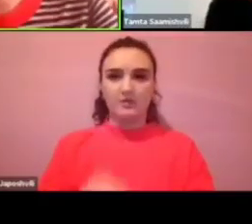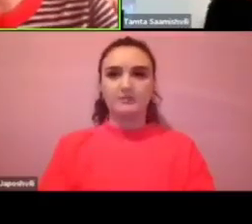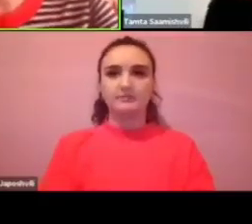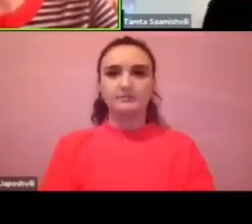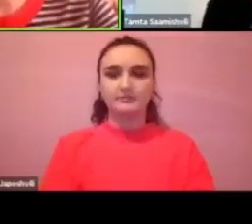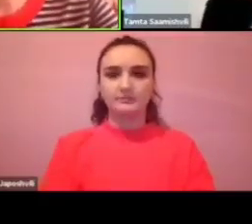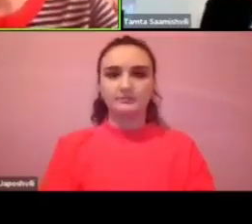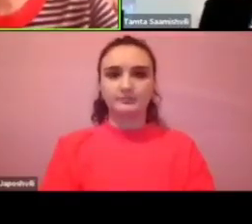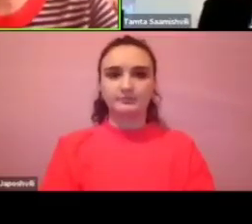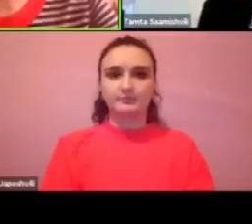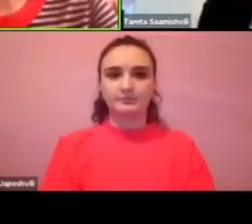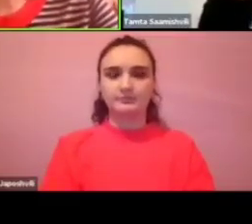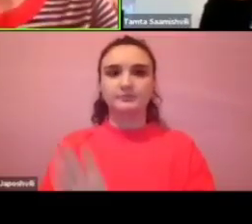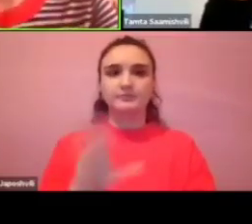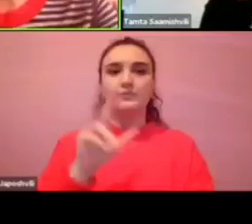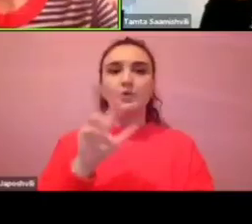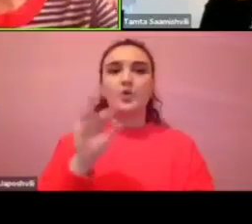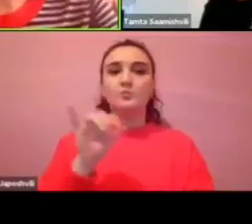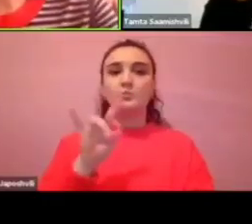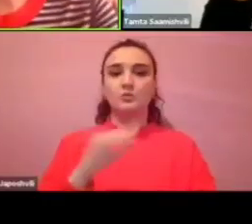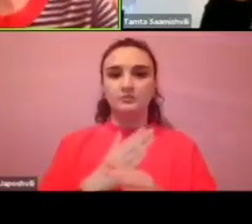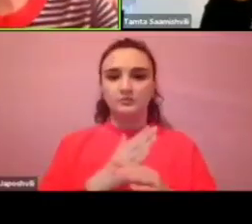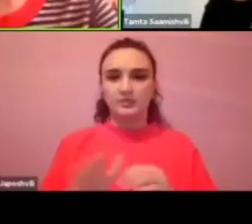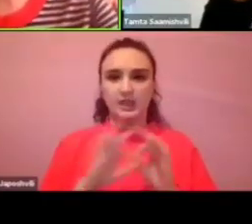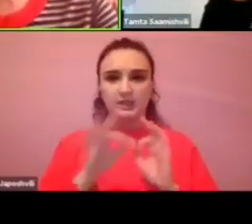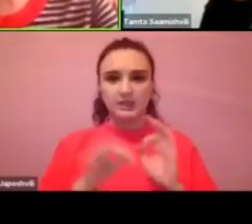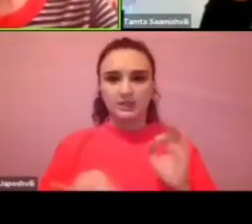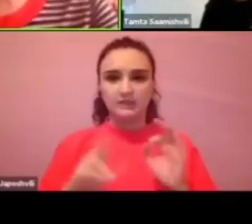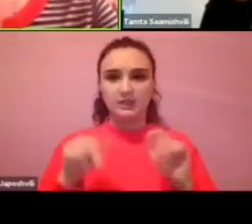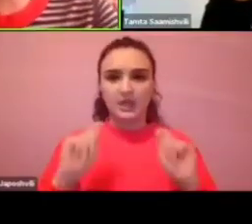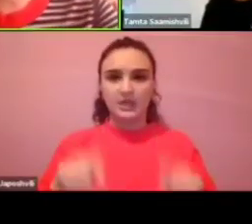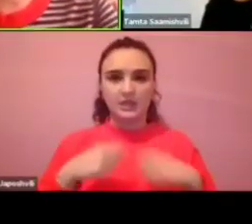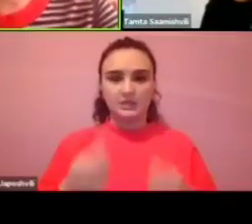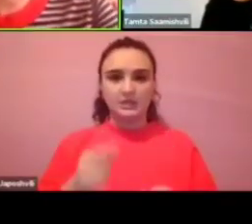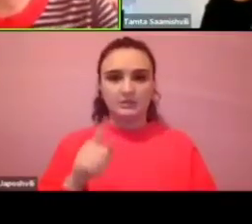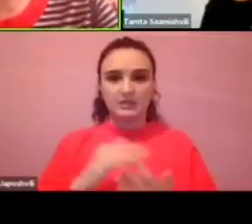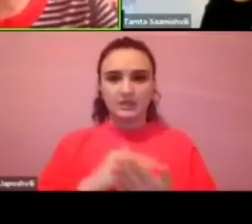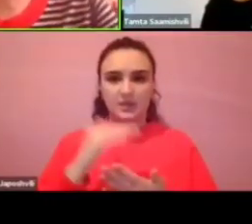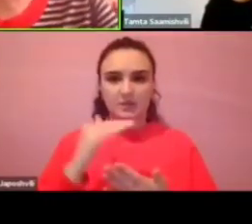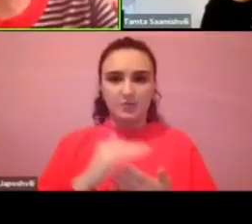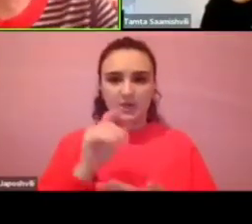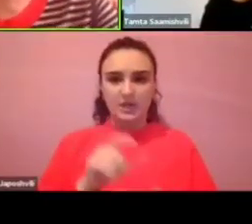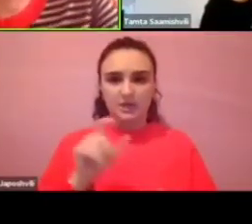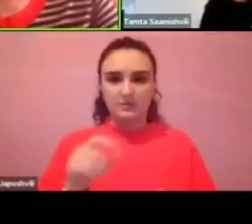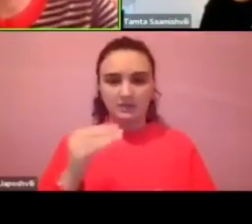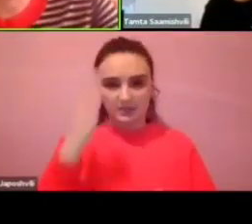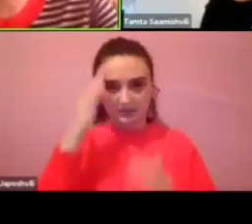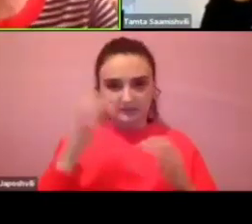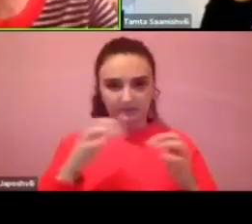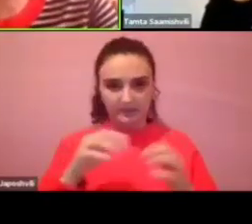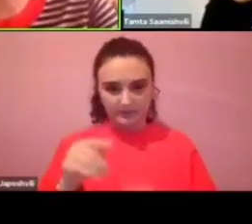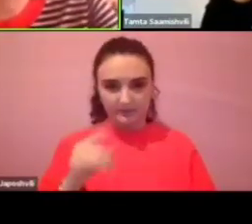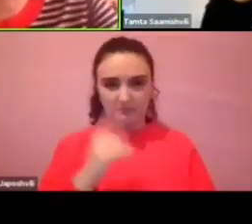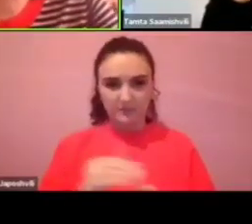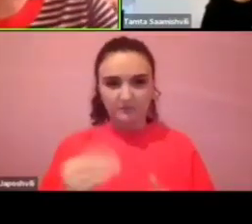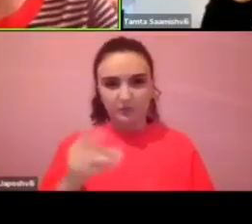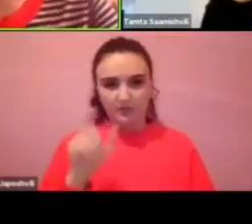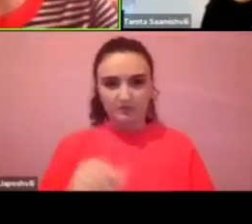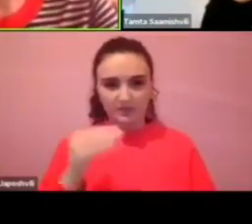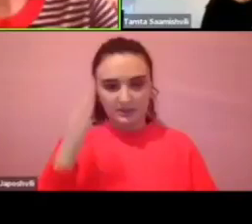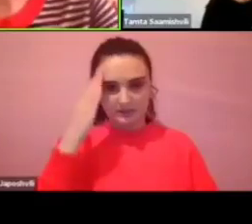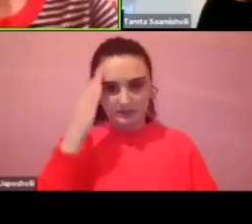ამ ჰორმონებს გამოყოფს ნაწლავი და გადასცემს ზემოთ ადამიანის ტვინს, ხო, ბავშვის თუ ადამიანის ტვინს,